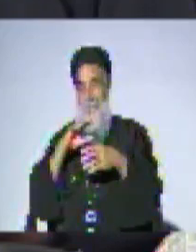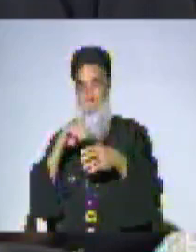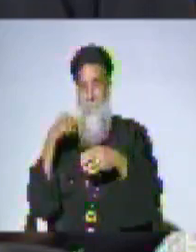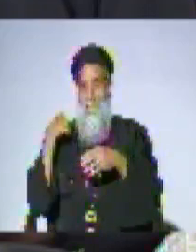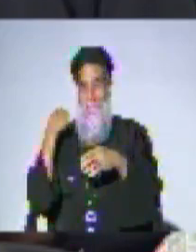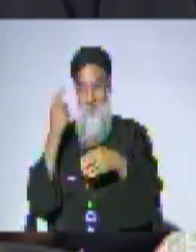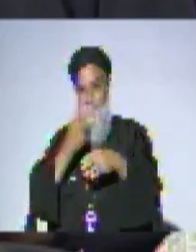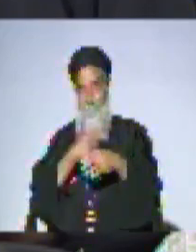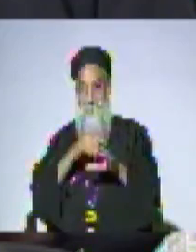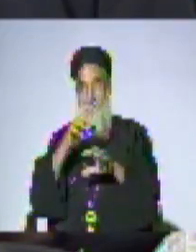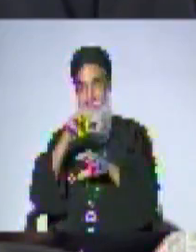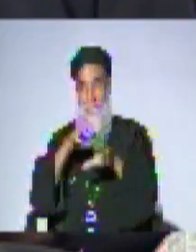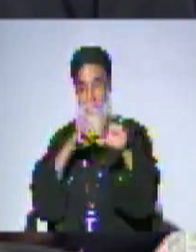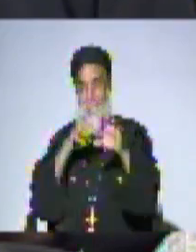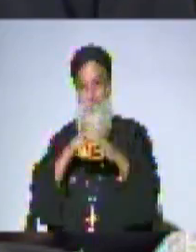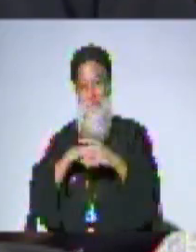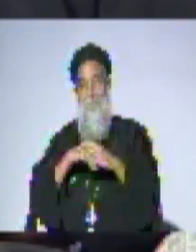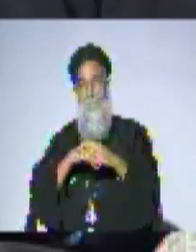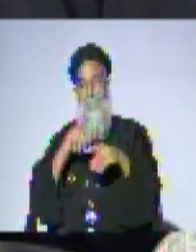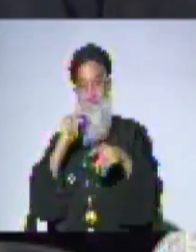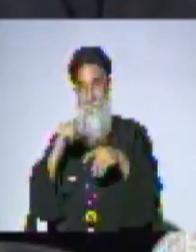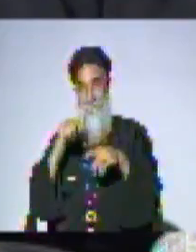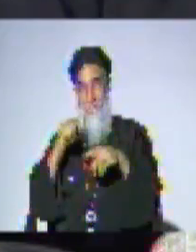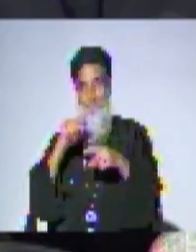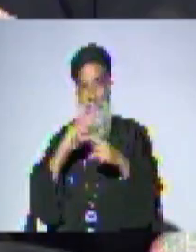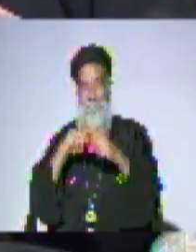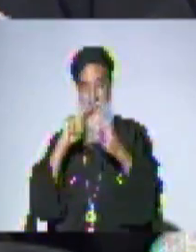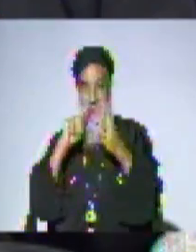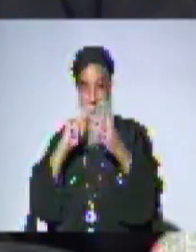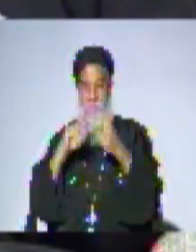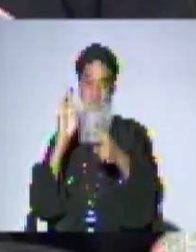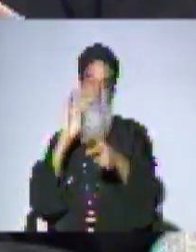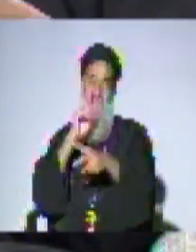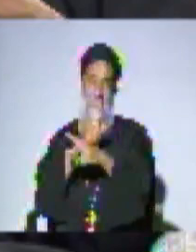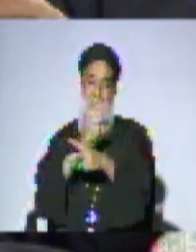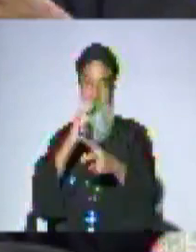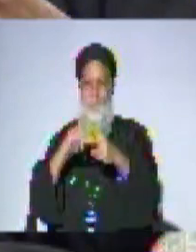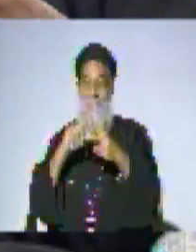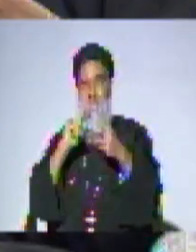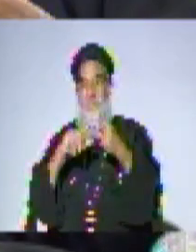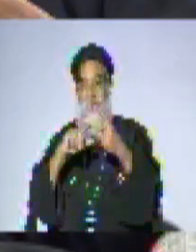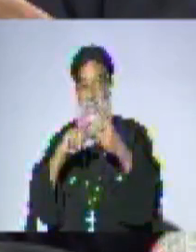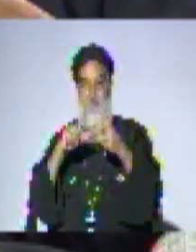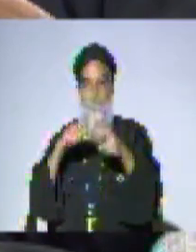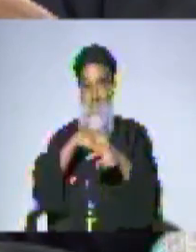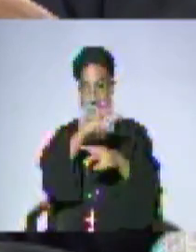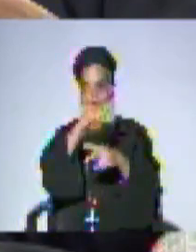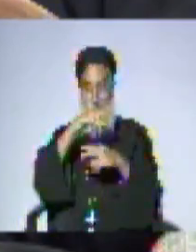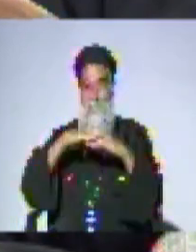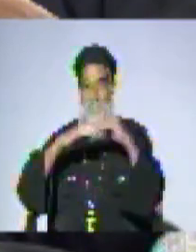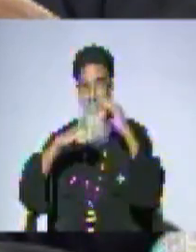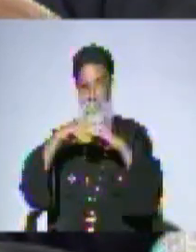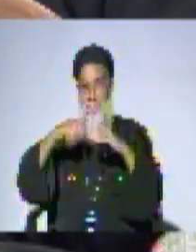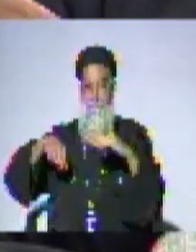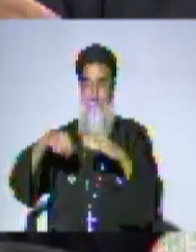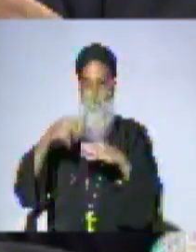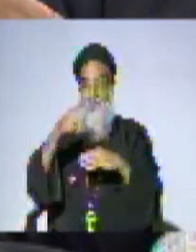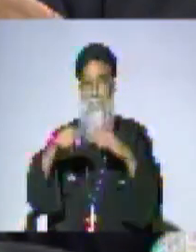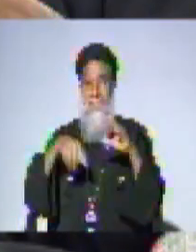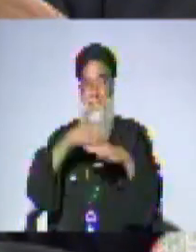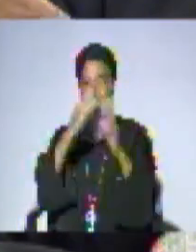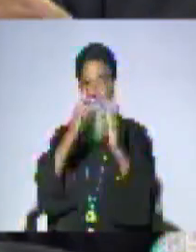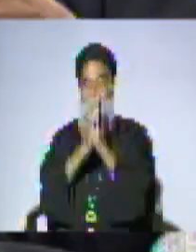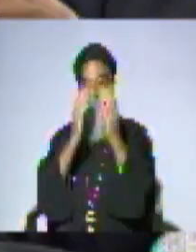القديس ماري مرقس، والنهاردة هي الحلقة الثانية في القداس الكرولوسي. الليتورجية القديس ماركوس هي